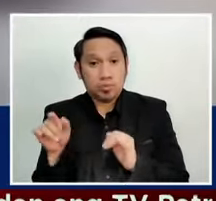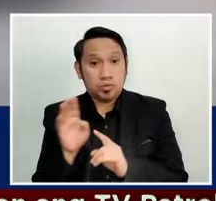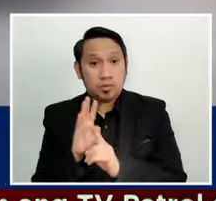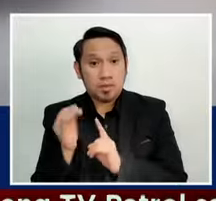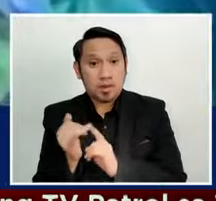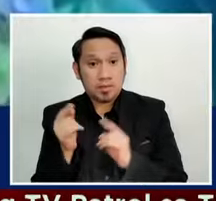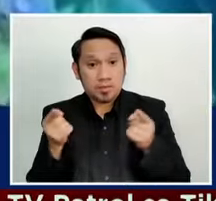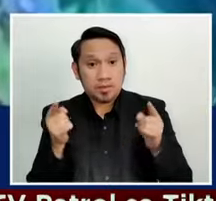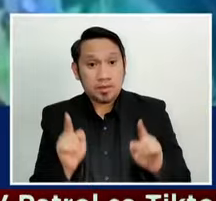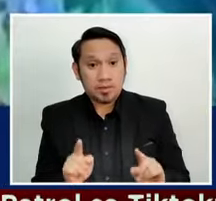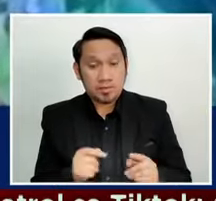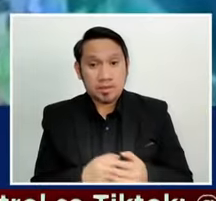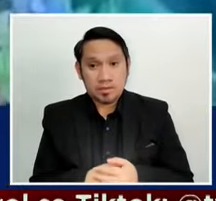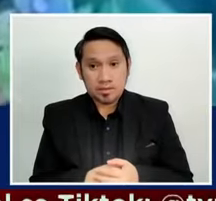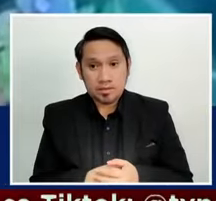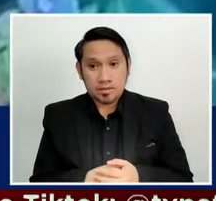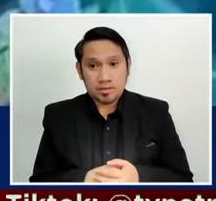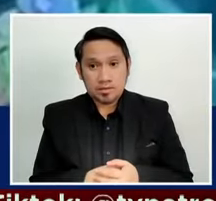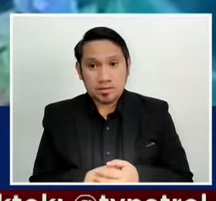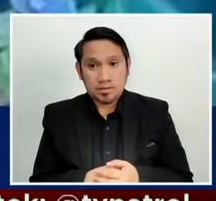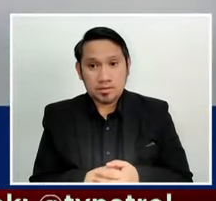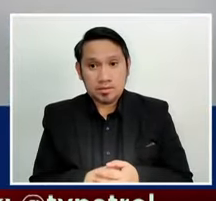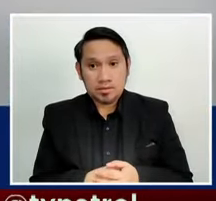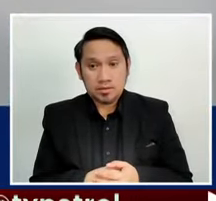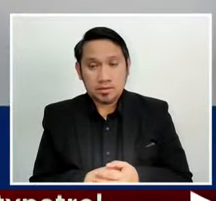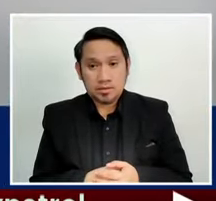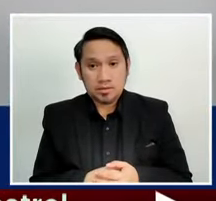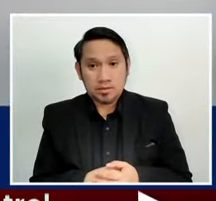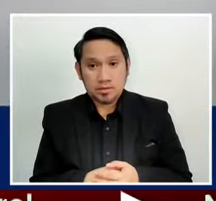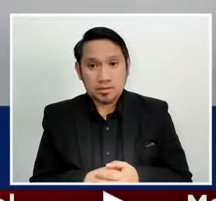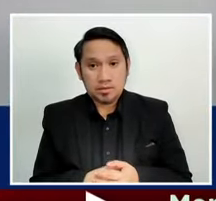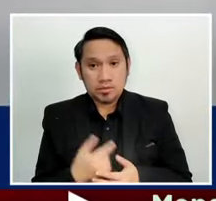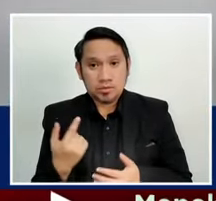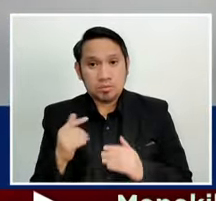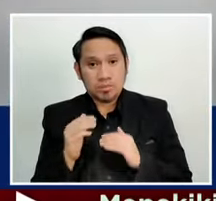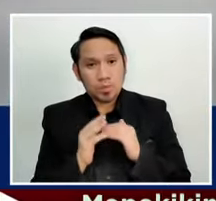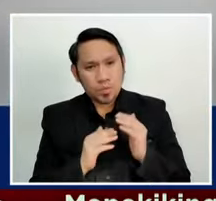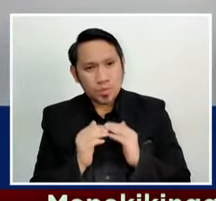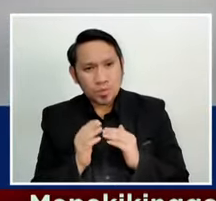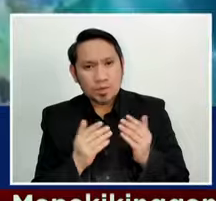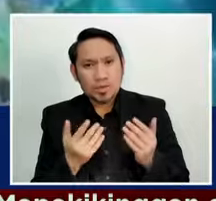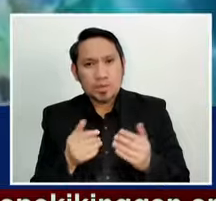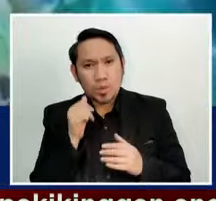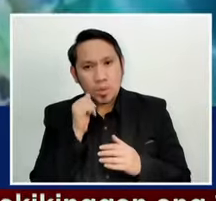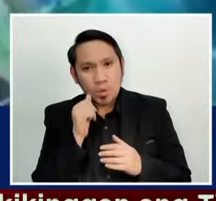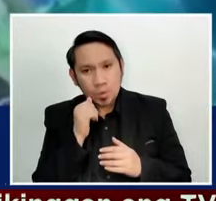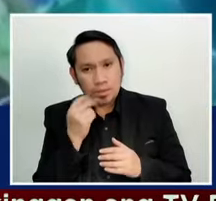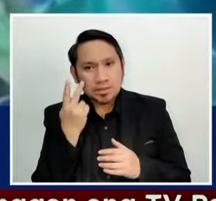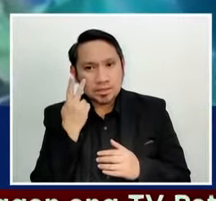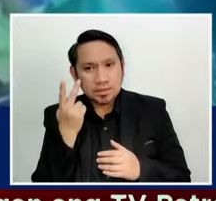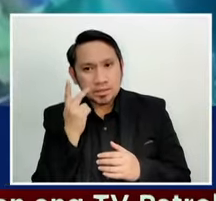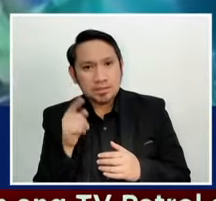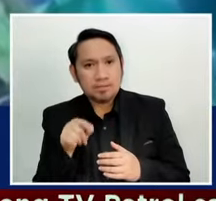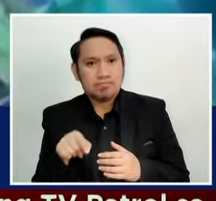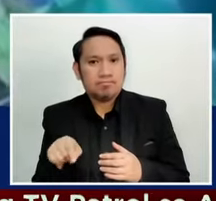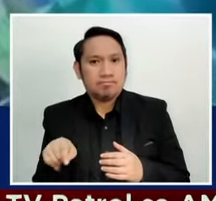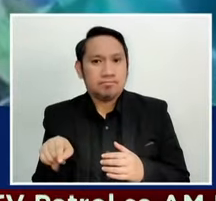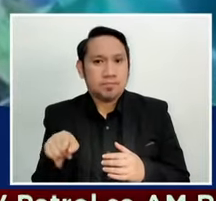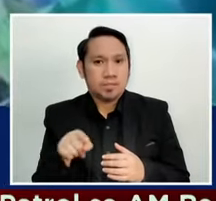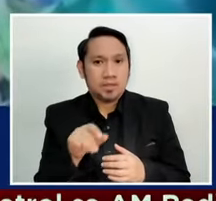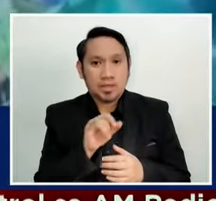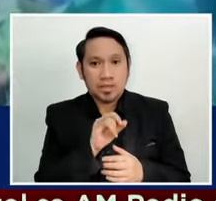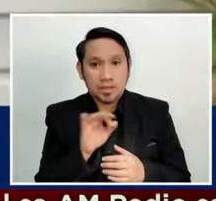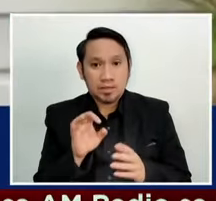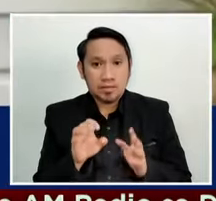nangyari. Isolated case ito, kung tayo masyadong kampante, palagi nating tingnan yung ating paligid. At kung